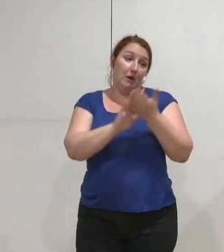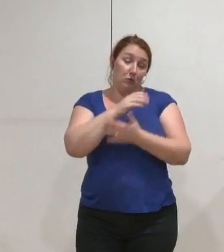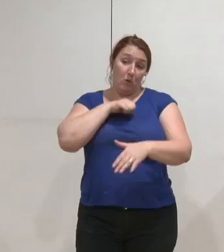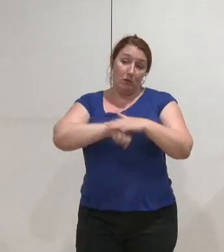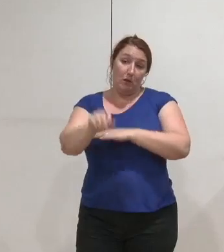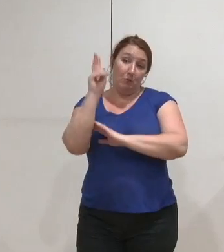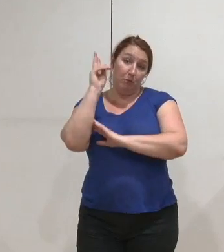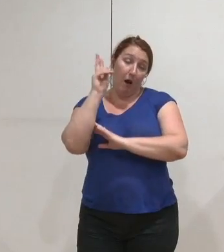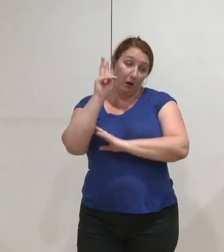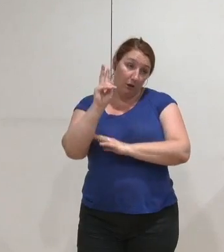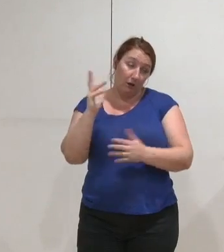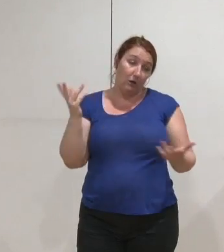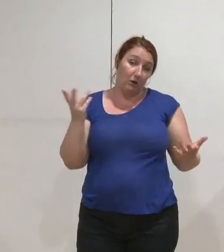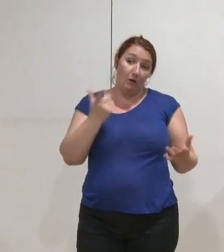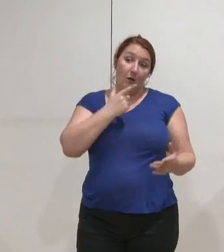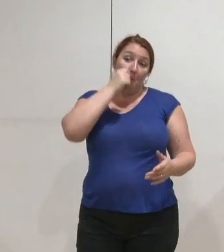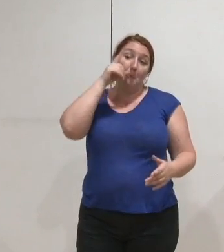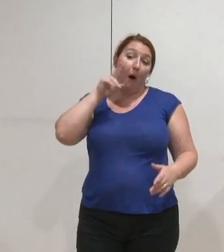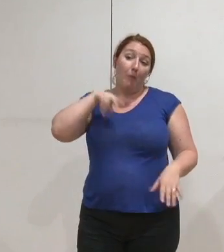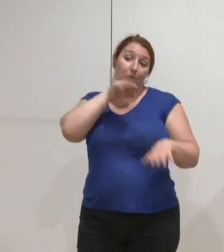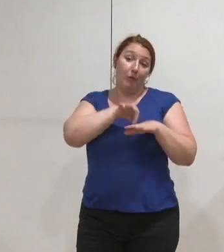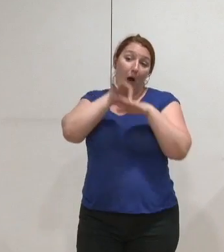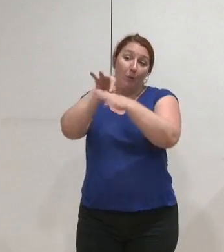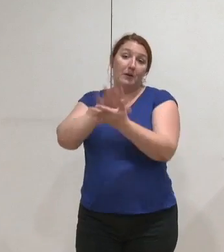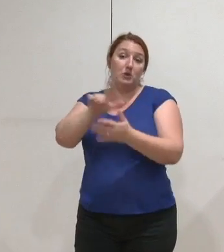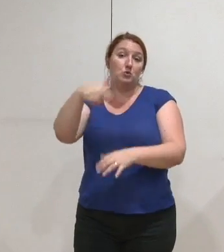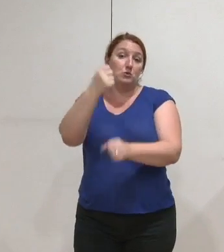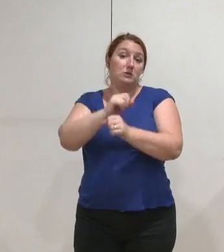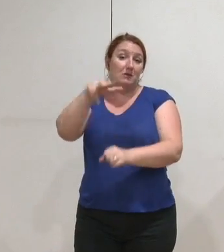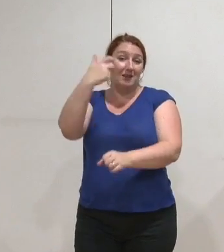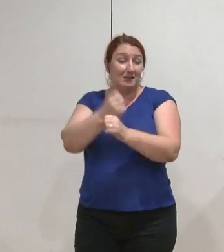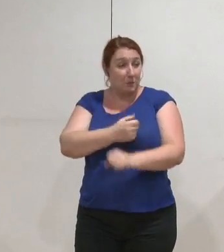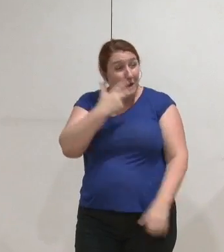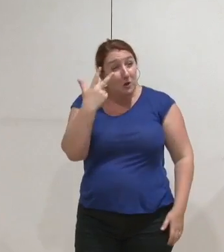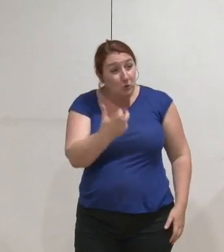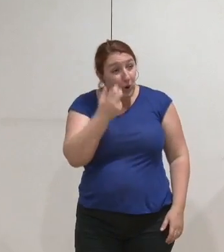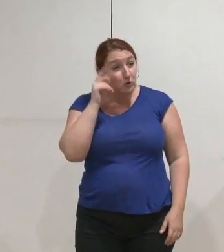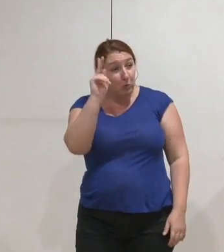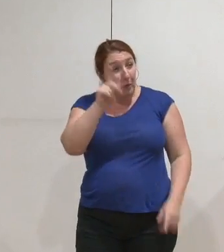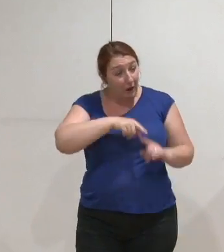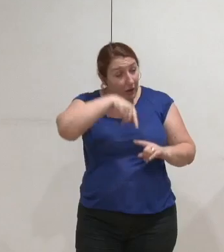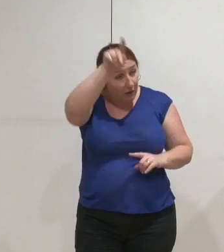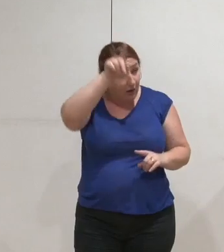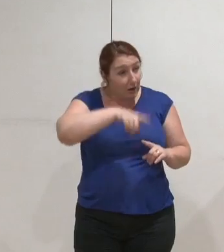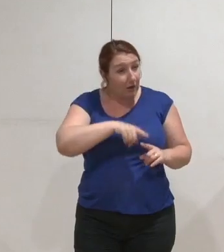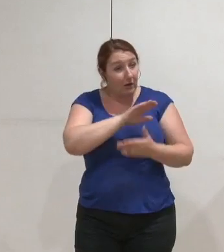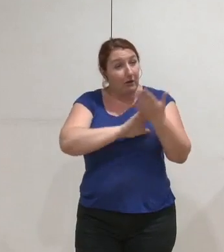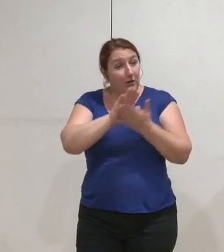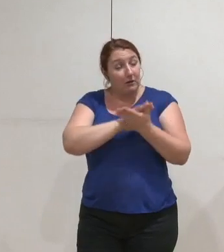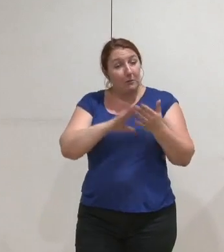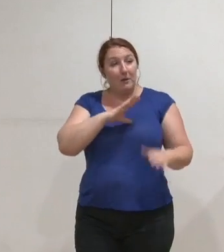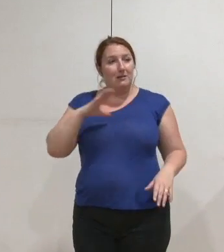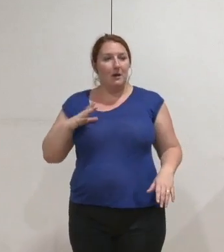Paris mes parents m ont amené j'avais 12 ou 13 ans je vois qu'il vous faut quand même 3 jours pour aller à Paris je vous demande d'excuser mire